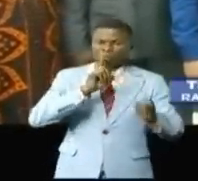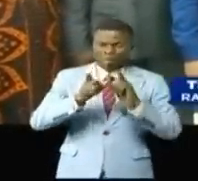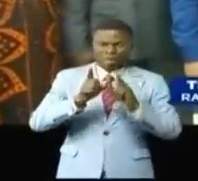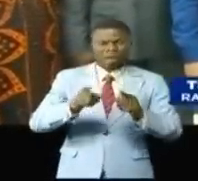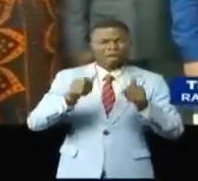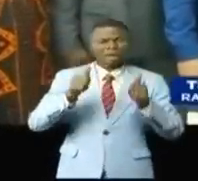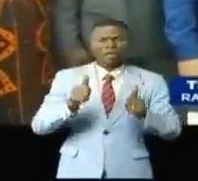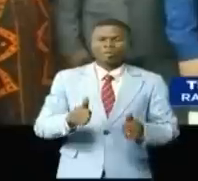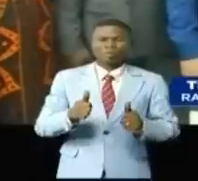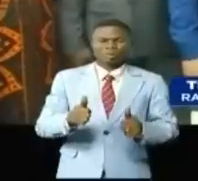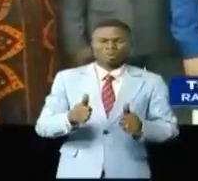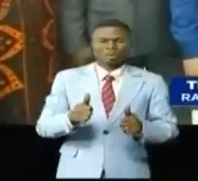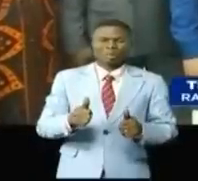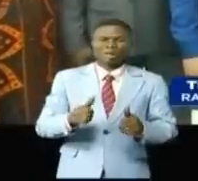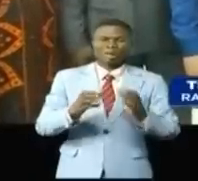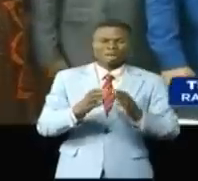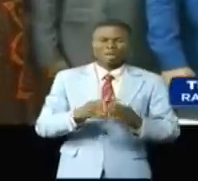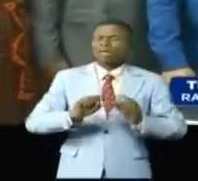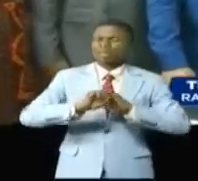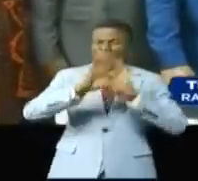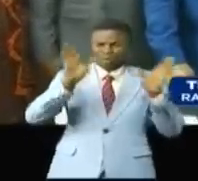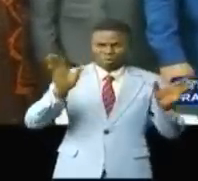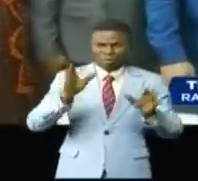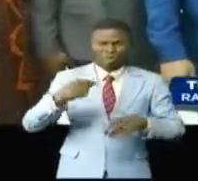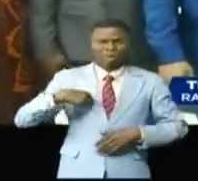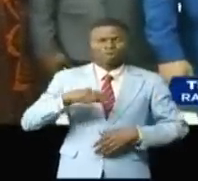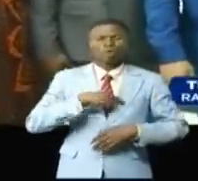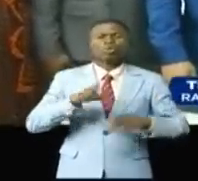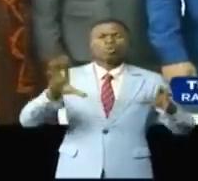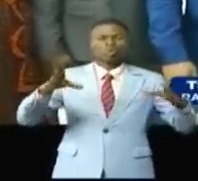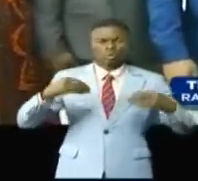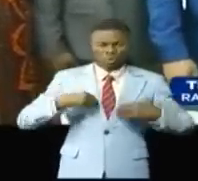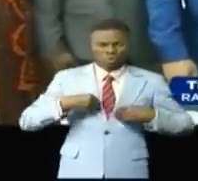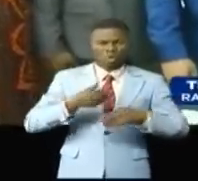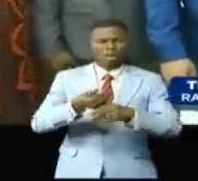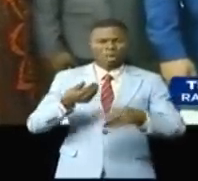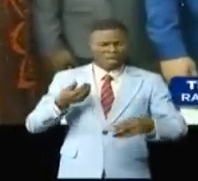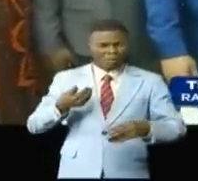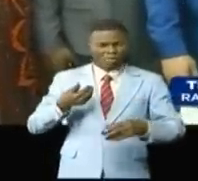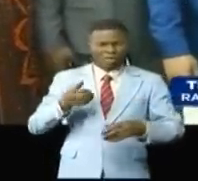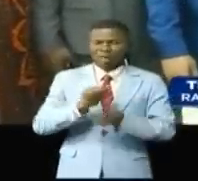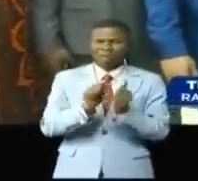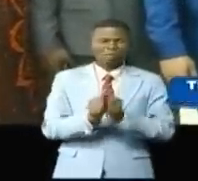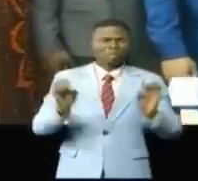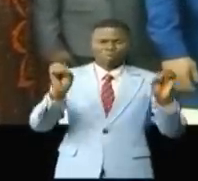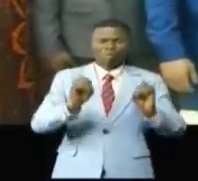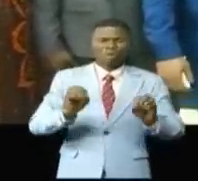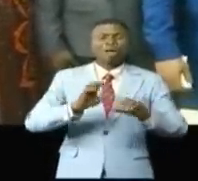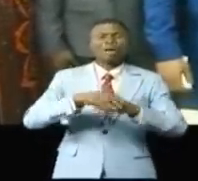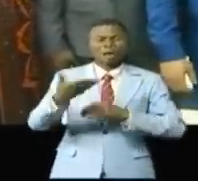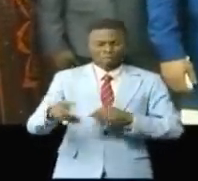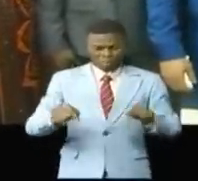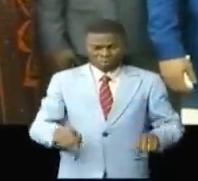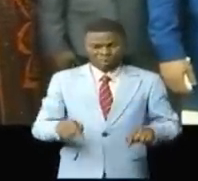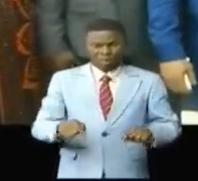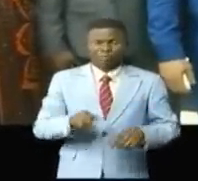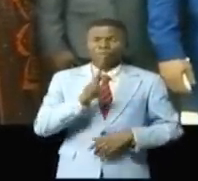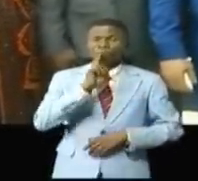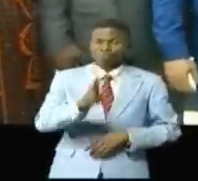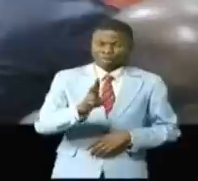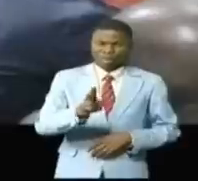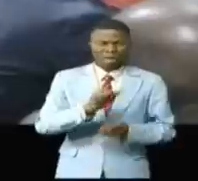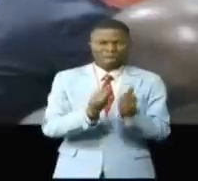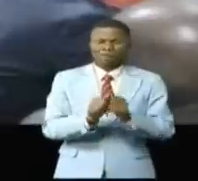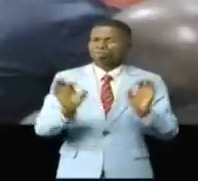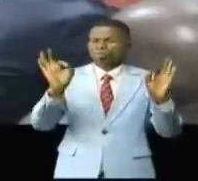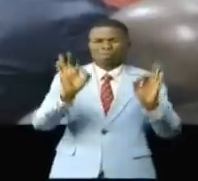été fructueux, clair. Nous le confirmons, avant, il n'y avait pas de problème et Maintenant, je peux vous dire qu'il n'y en a